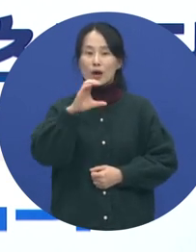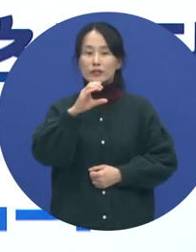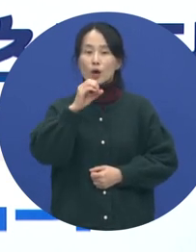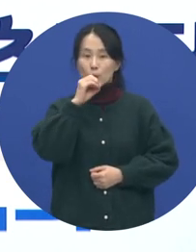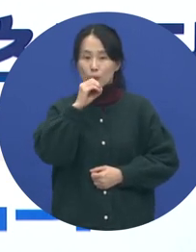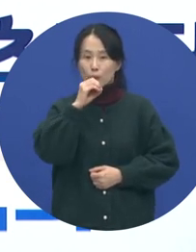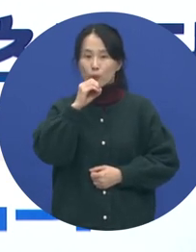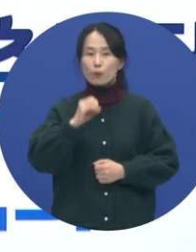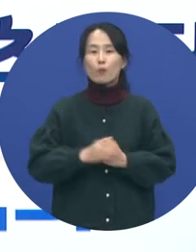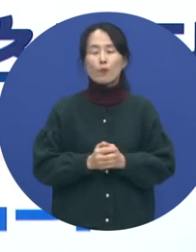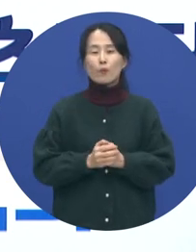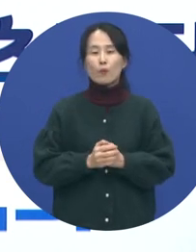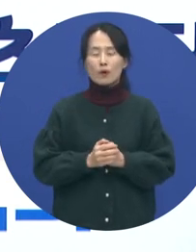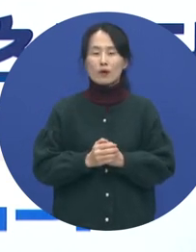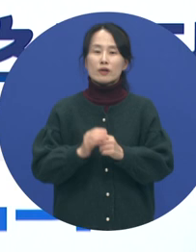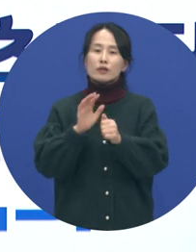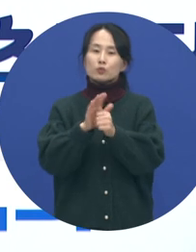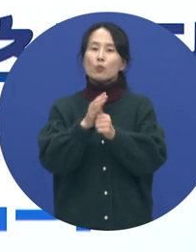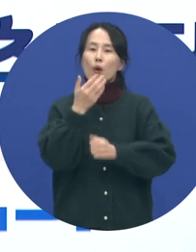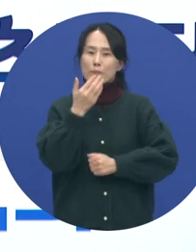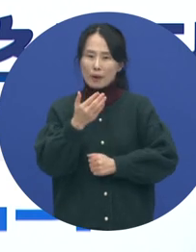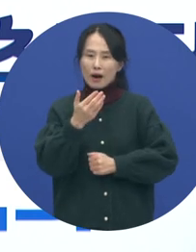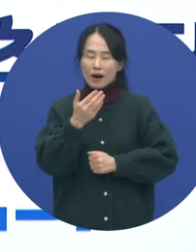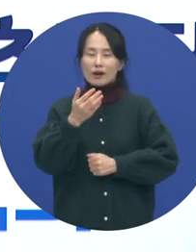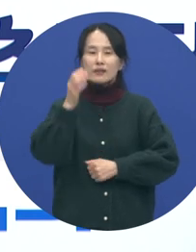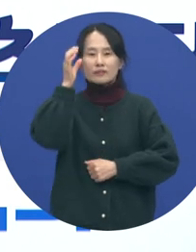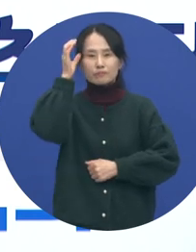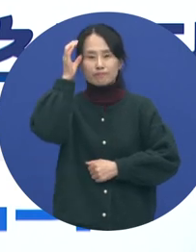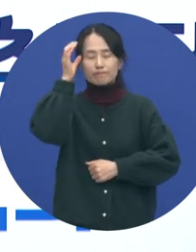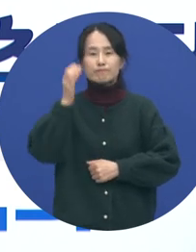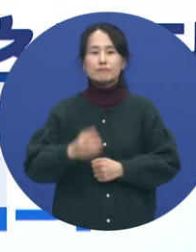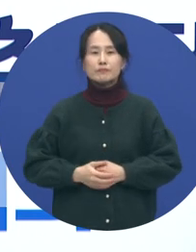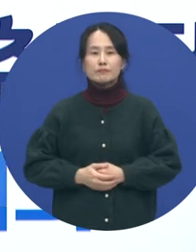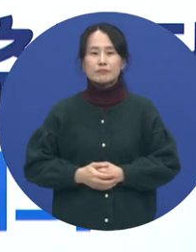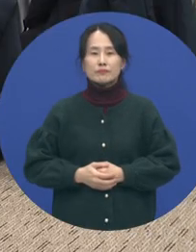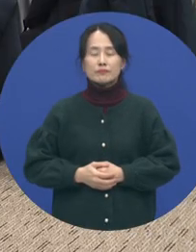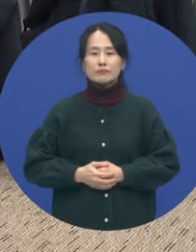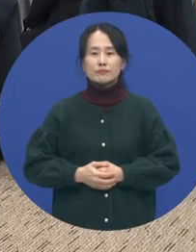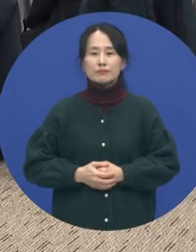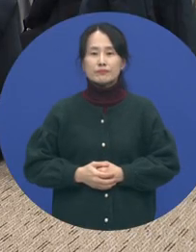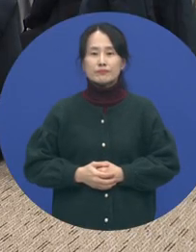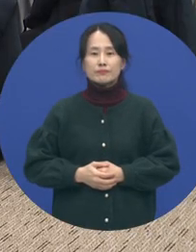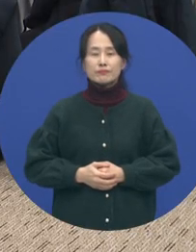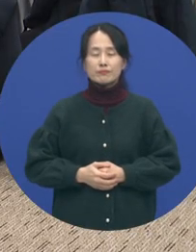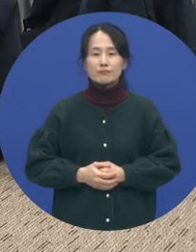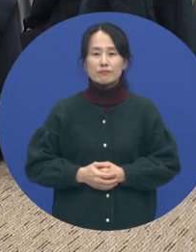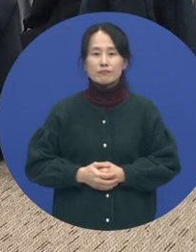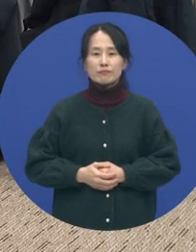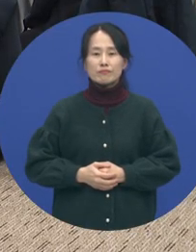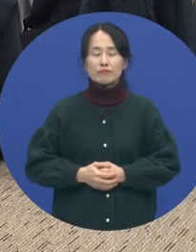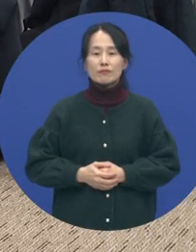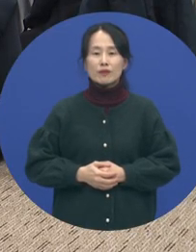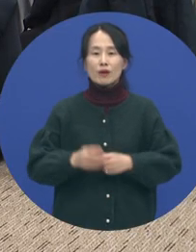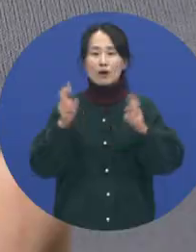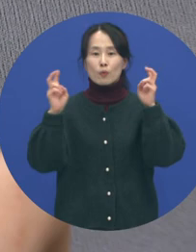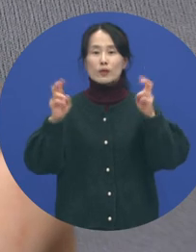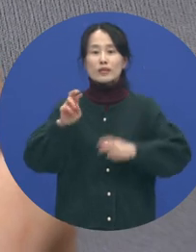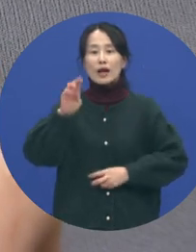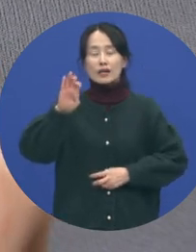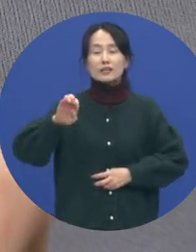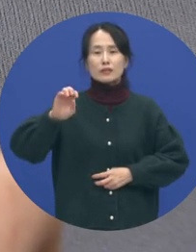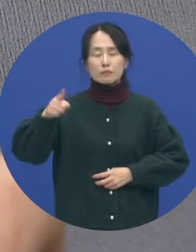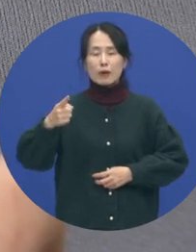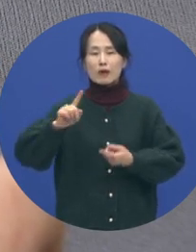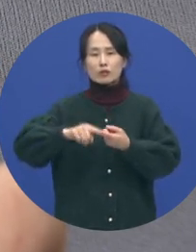중립의 진전을 보일 수 있는 그런 해가 될 수 있을 것 같습니다. 이외에도 도내 기업들의 아리백에 대한